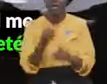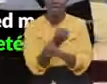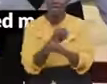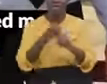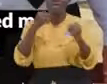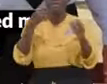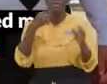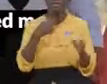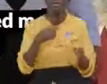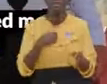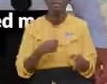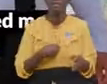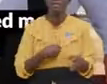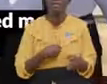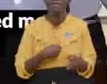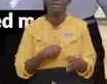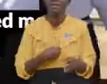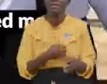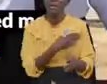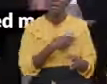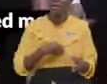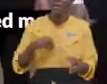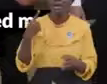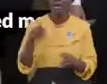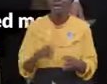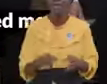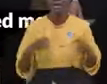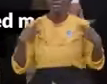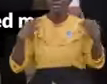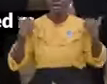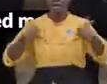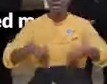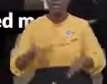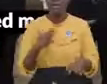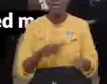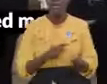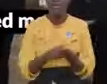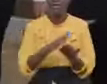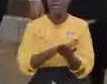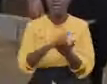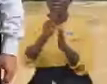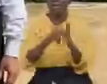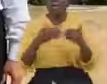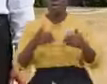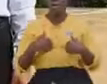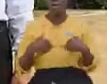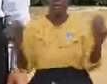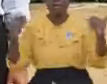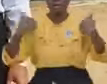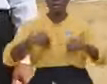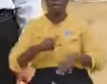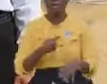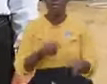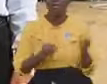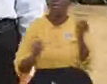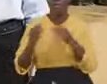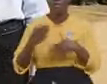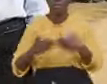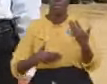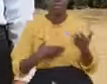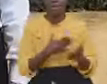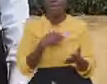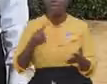بوجوداني وتوب البر كسادي ينايا